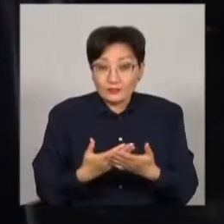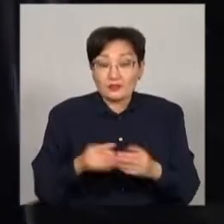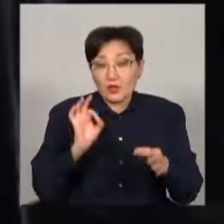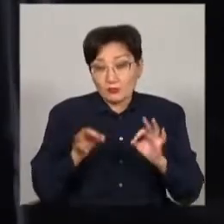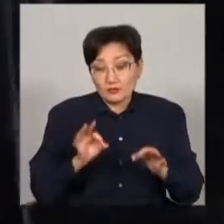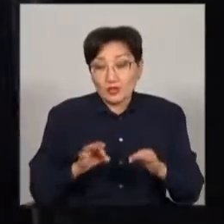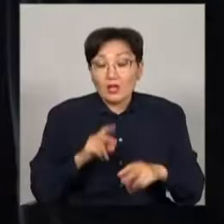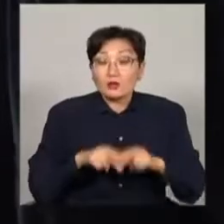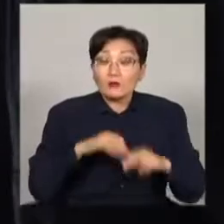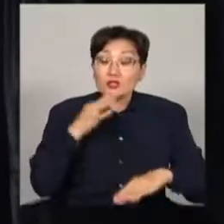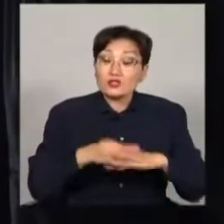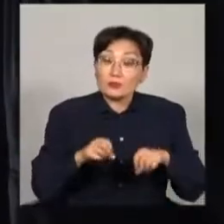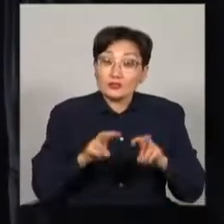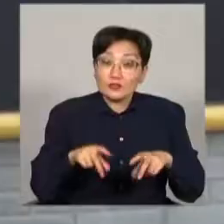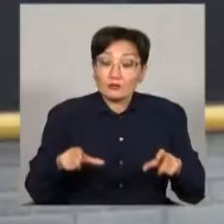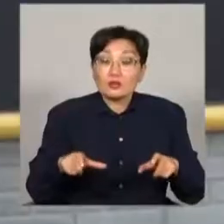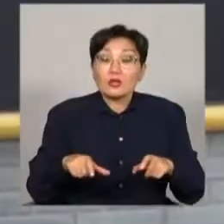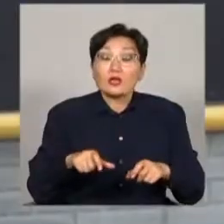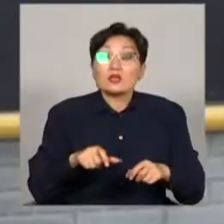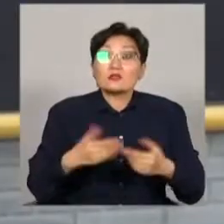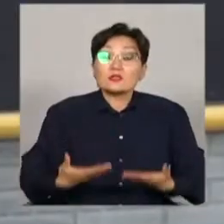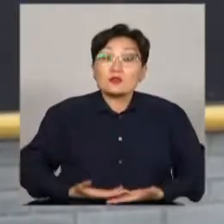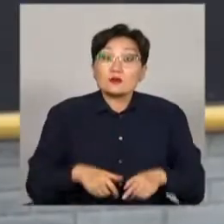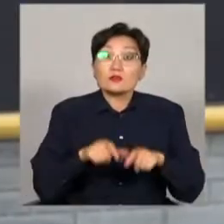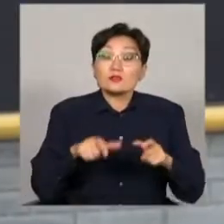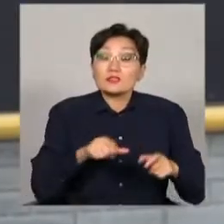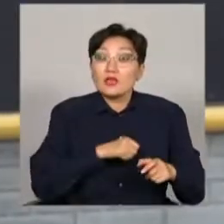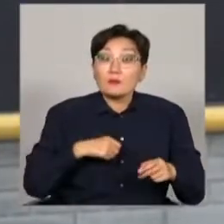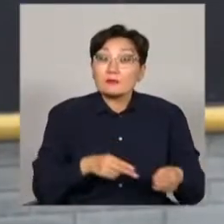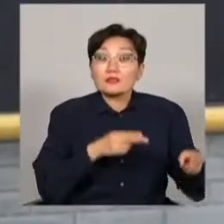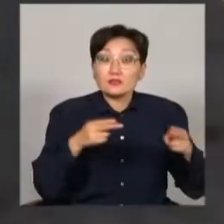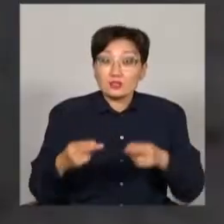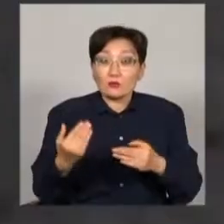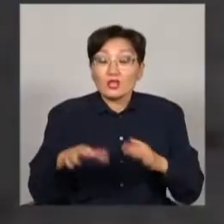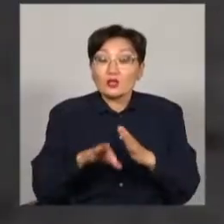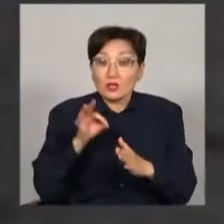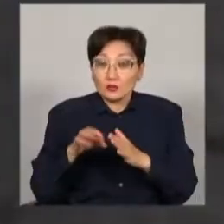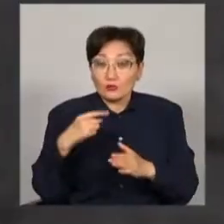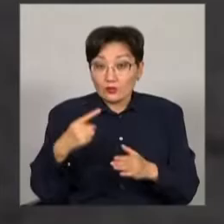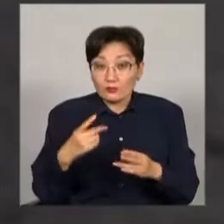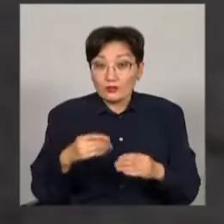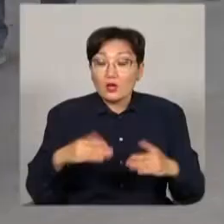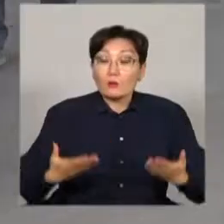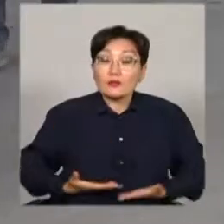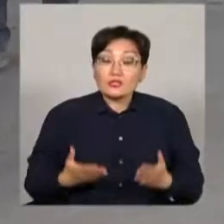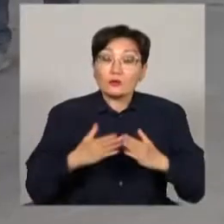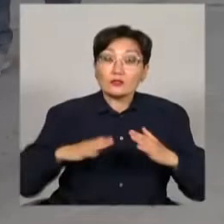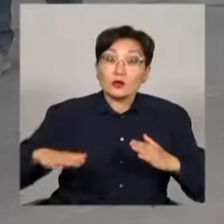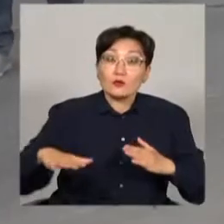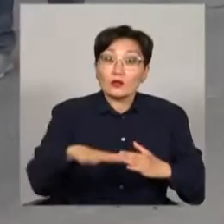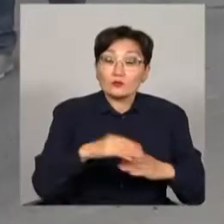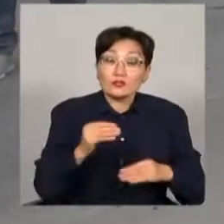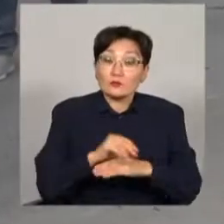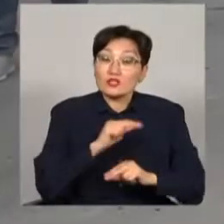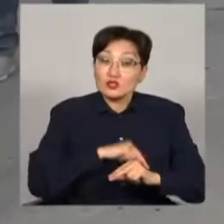құрылысқа жауапты мамандардың сөзінше тұрғындар өз еріктерімен келіп тұрып жатыр. Бұл олардың таңдауы деп отыр. Бірақ тұрғын үйдің ауласы тағы да